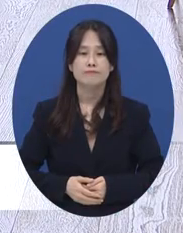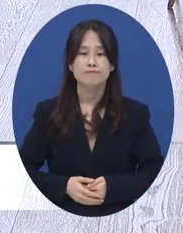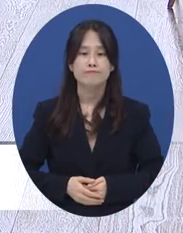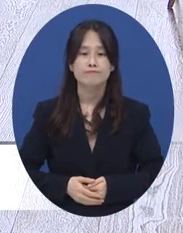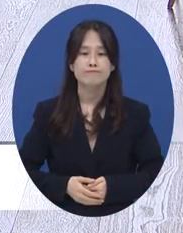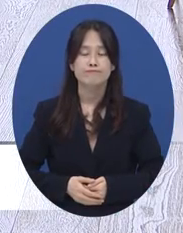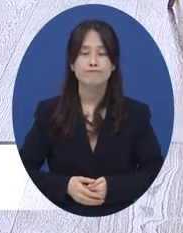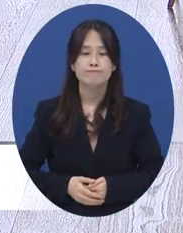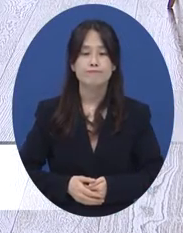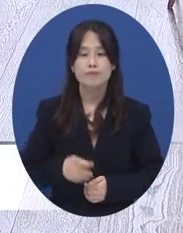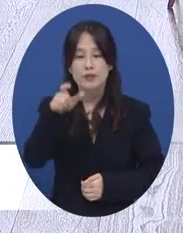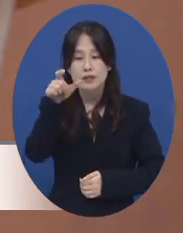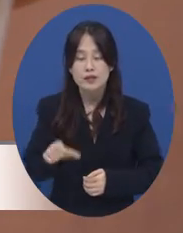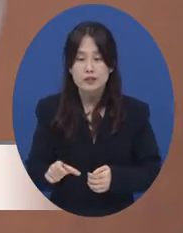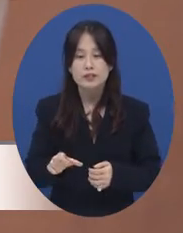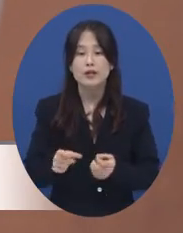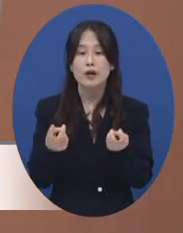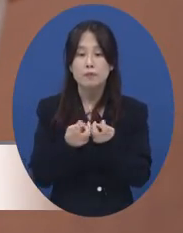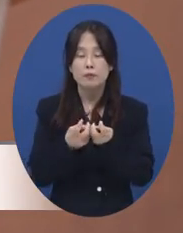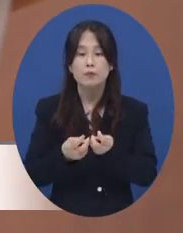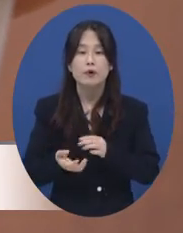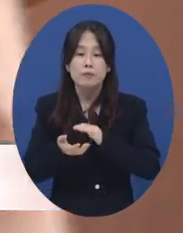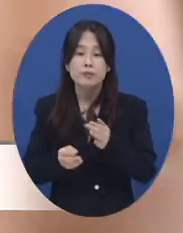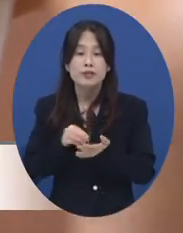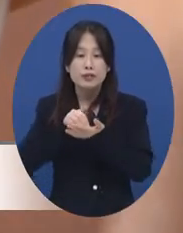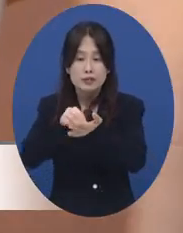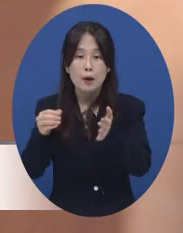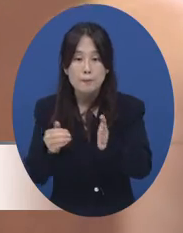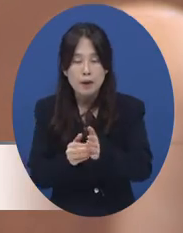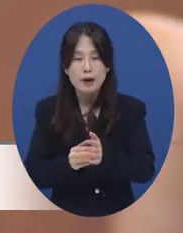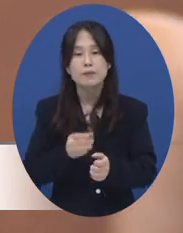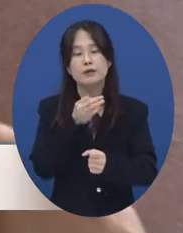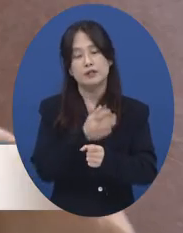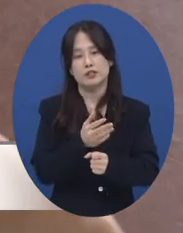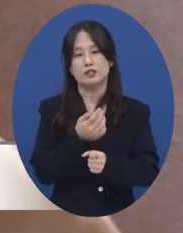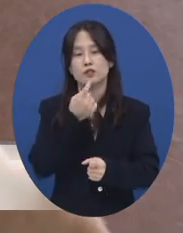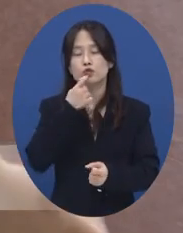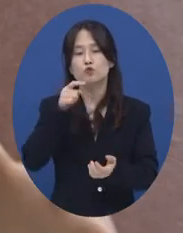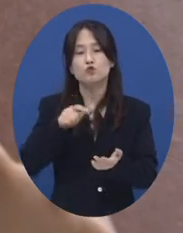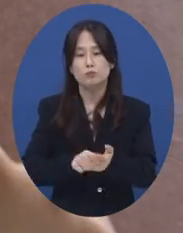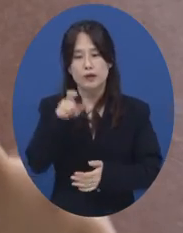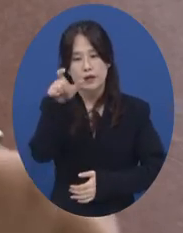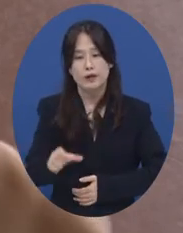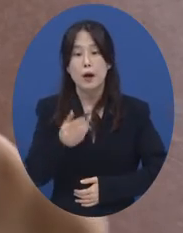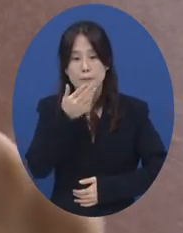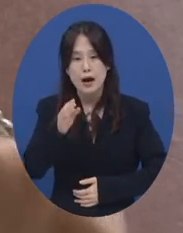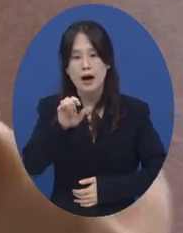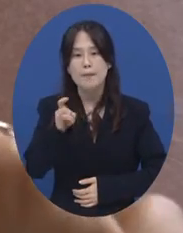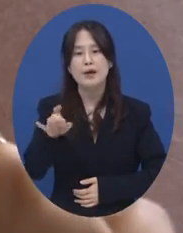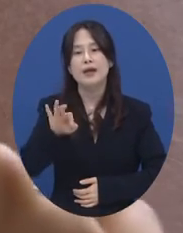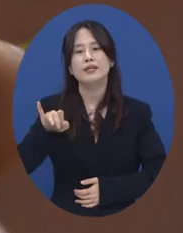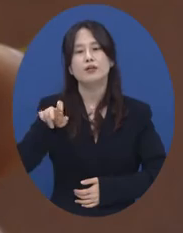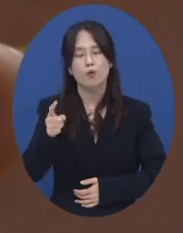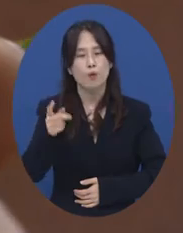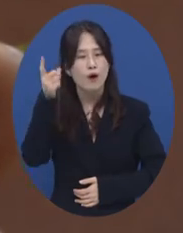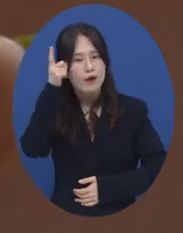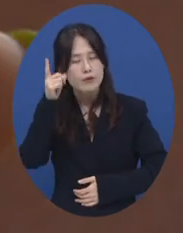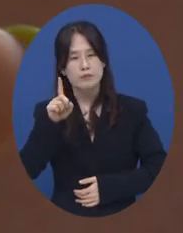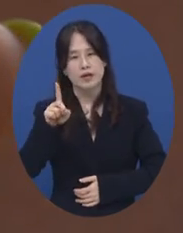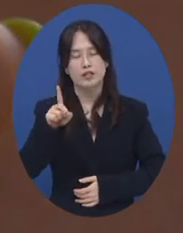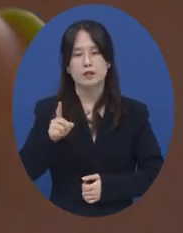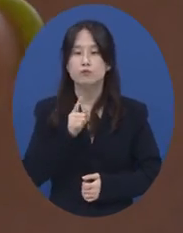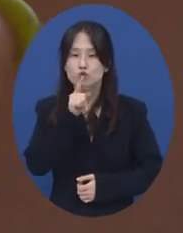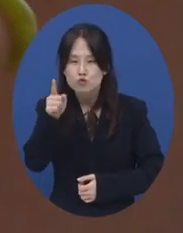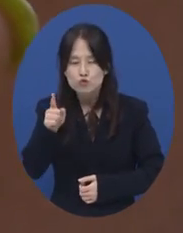결제 수단을 미리 등록해 두면 손쉽게 결제가 가능한 간편 결제 서비스 페이 코 휴대 전화 안하면 주문부터 결제까지